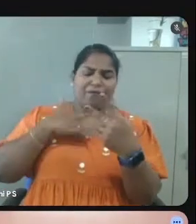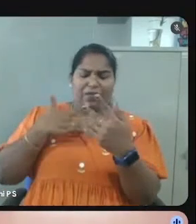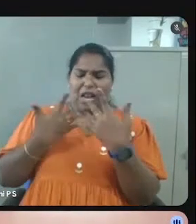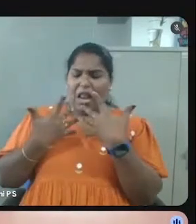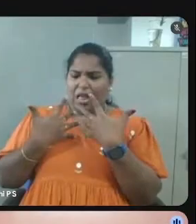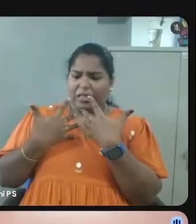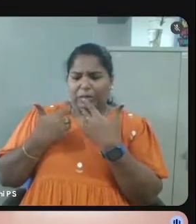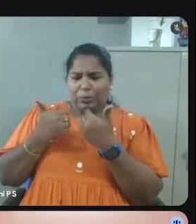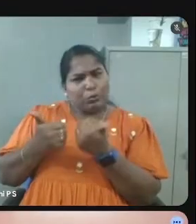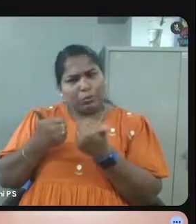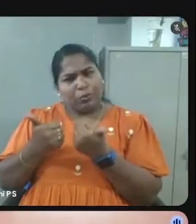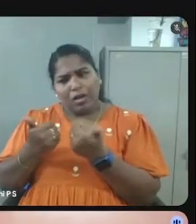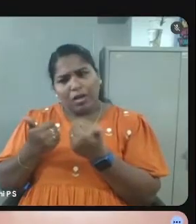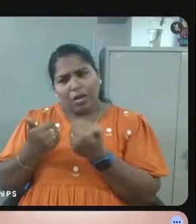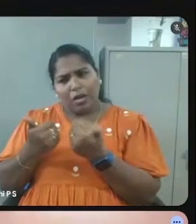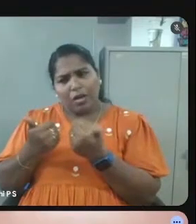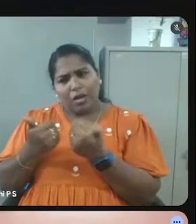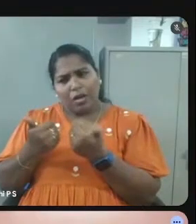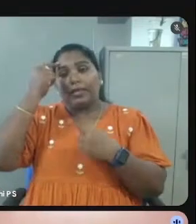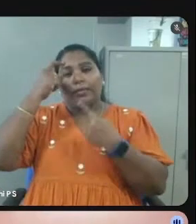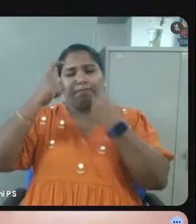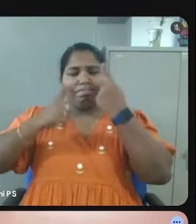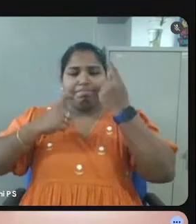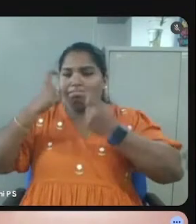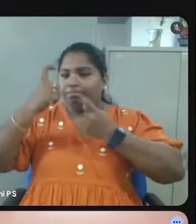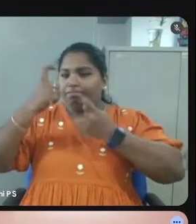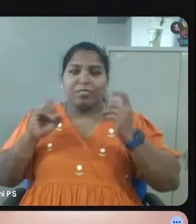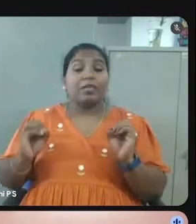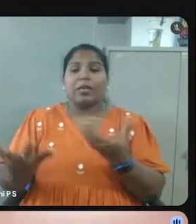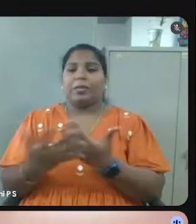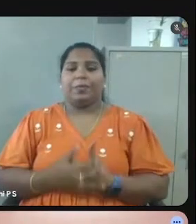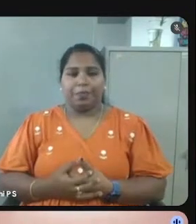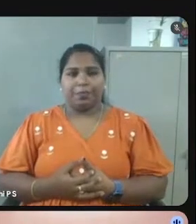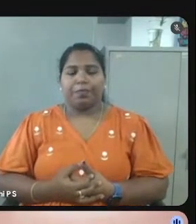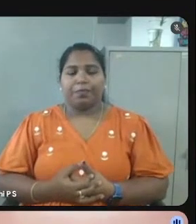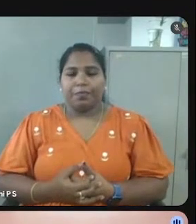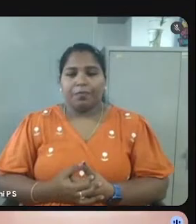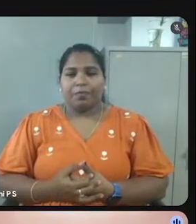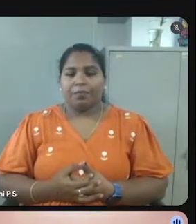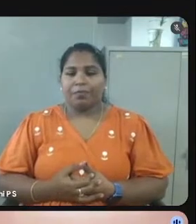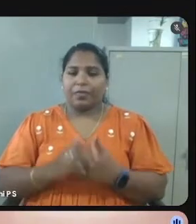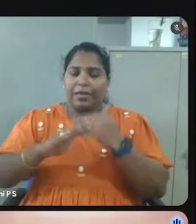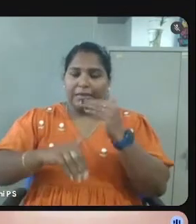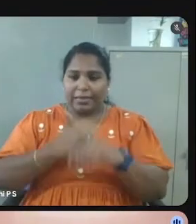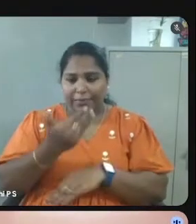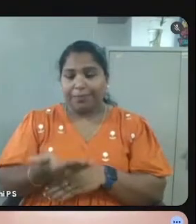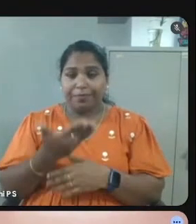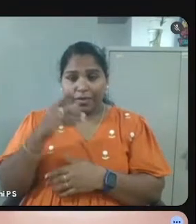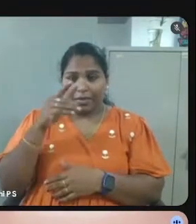സെക്ഷൽ ആക്ടിവിറ്റിന്ന് അവർക്ക് തോന്നാം. പിന്നെ ഒരു സെൻസ് ഓഫ് മാസ്കുലിറ്റി എന്ന് പറയും.